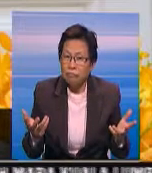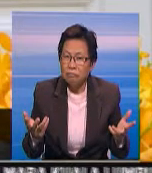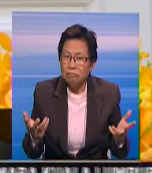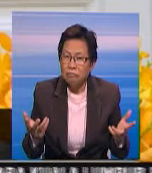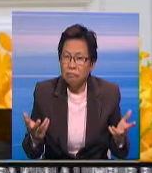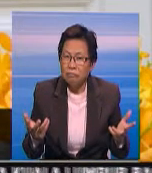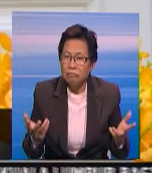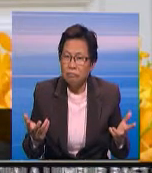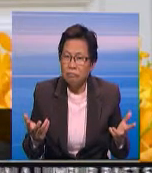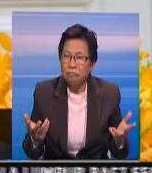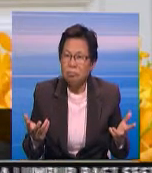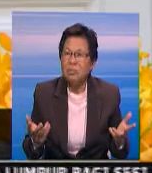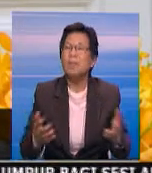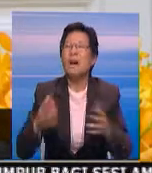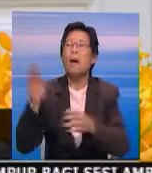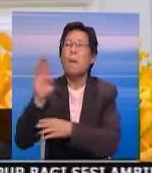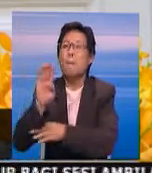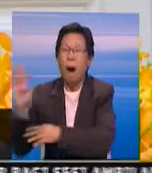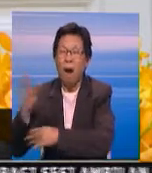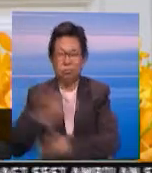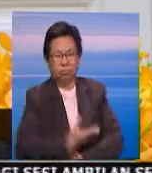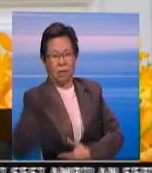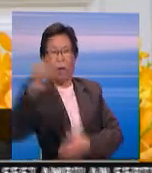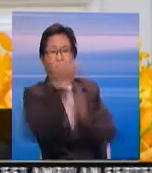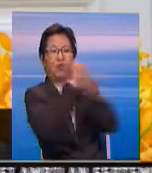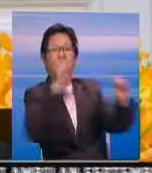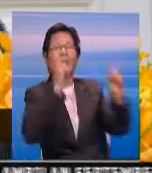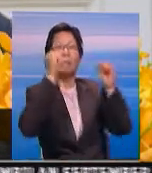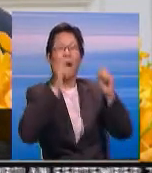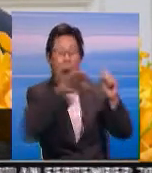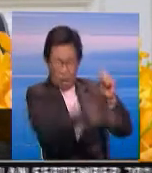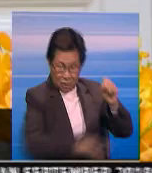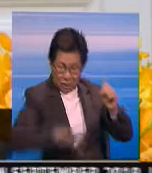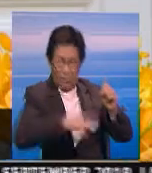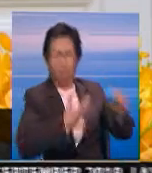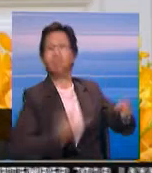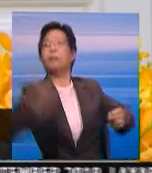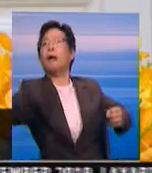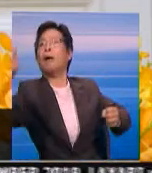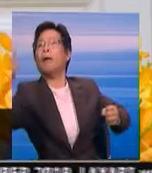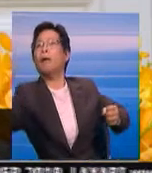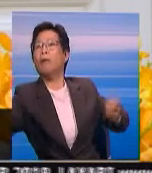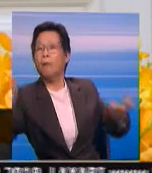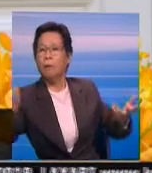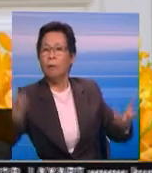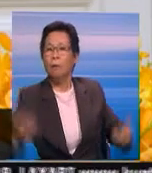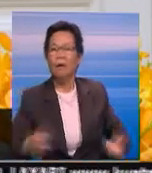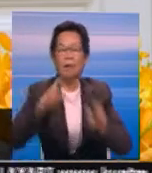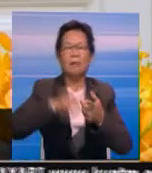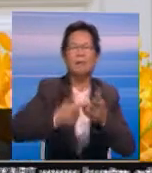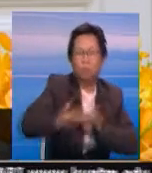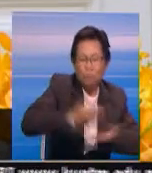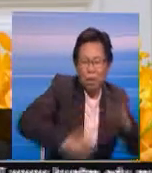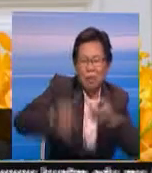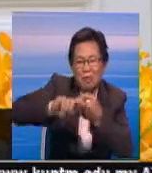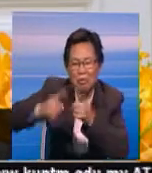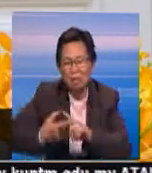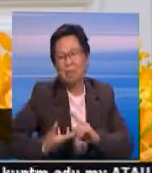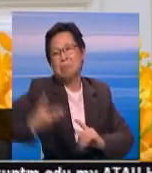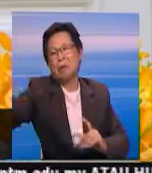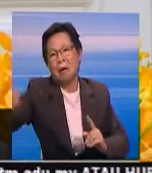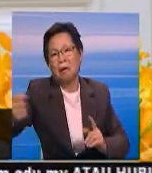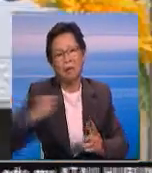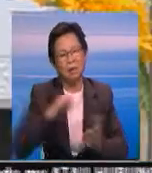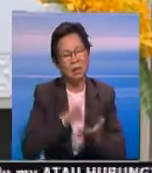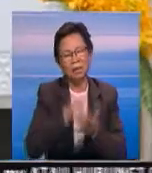they take away our freedom to trade with our own trading partners. So this is grossly